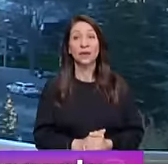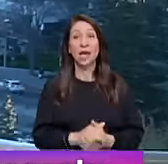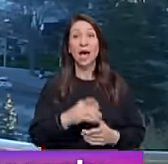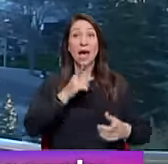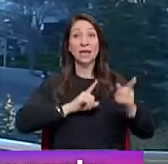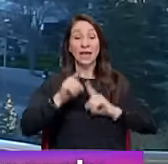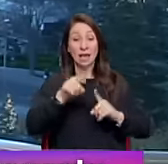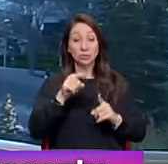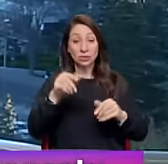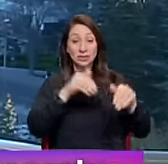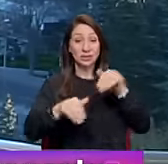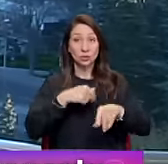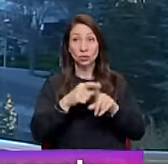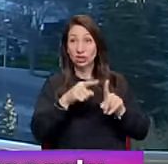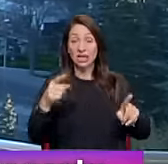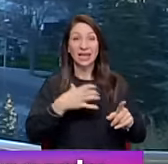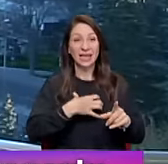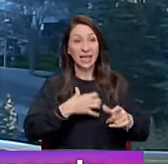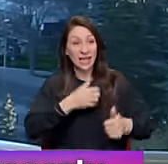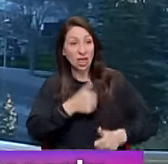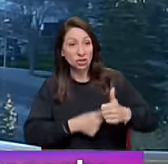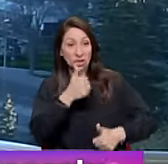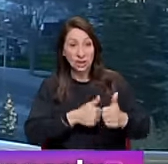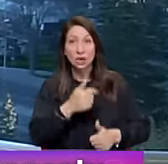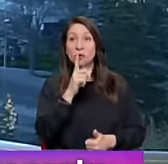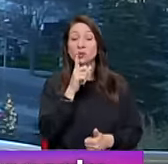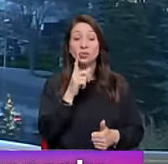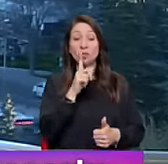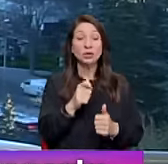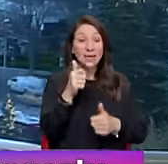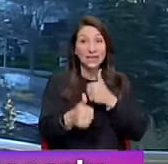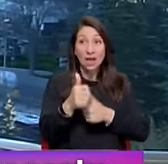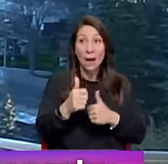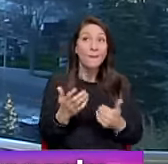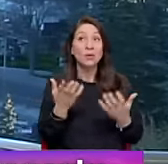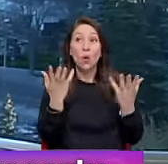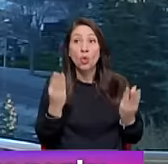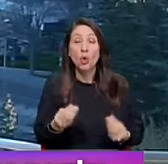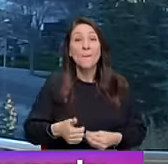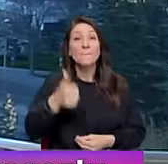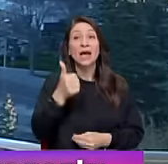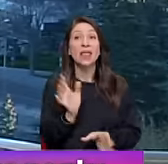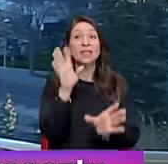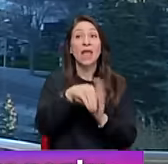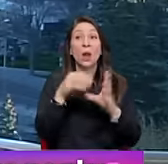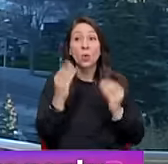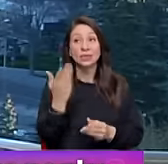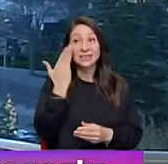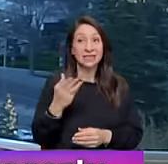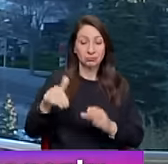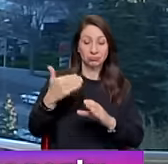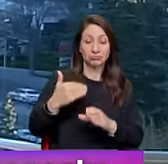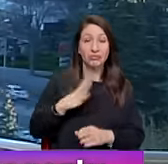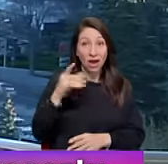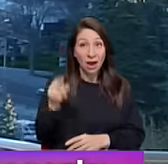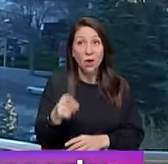Adaylar bu seçim sürecinde kendi kendilerine yarışacaklardı, vaatlerini yarıştıracaktı. E ne oldu, bakanlar niye dahil oldu diye soran izleyicilerimiz